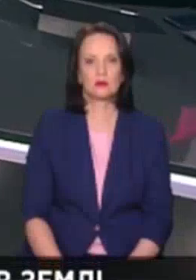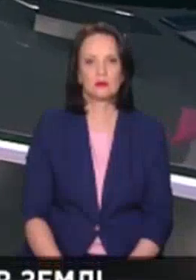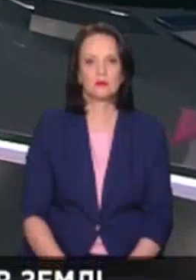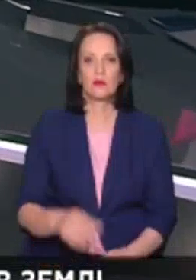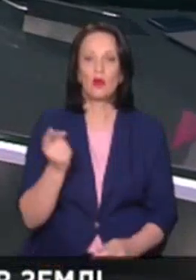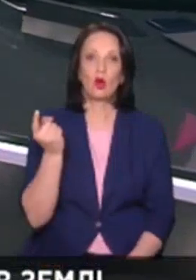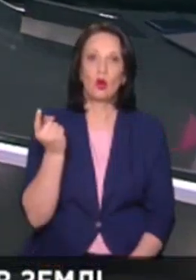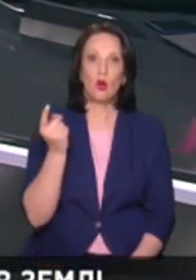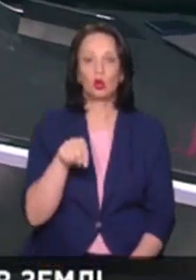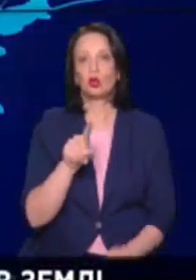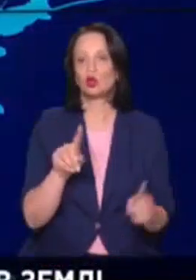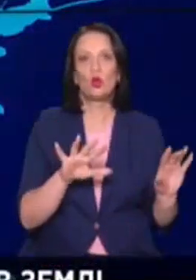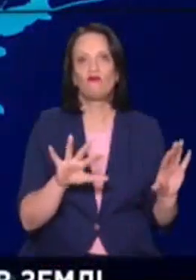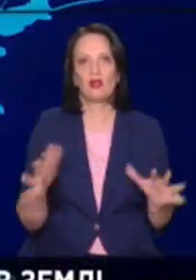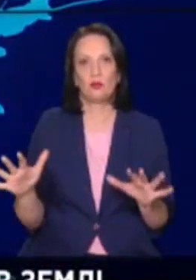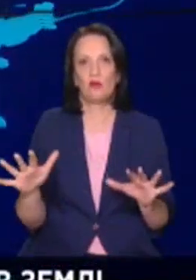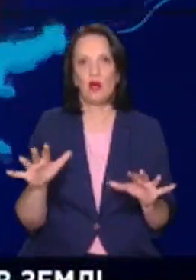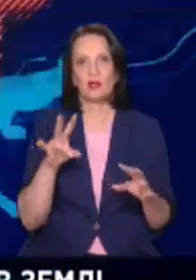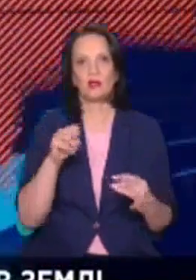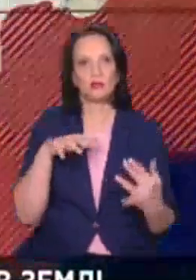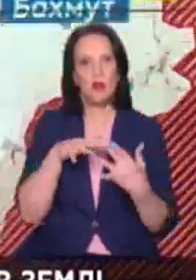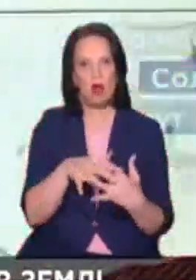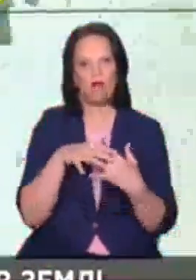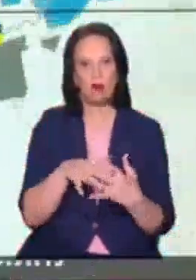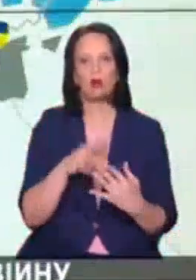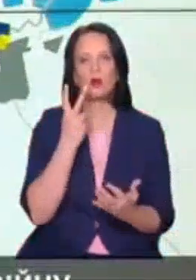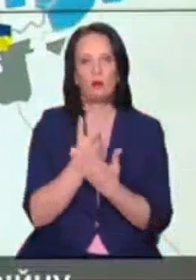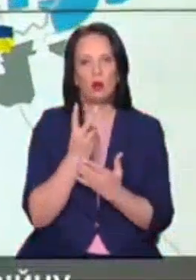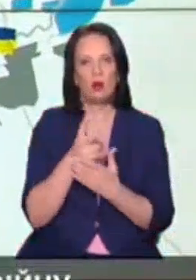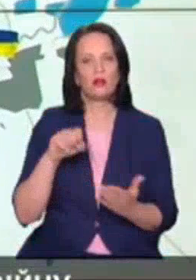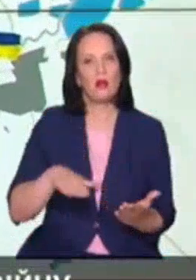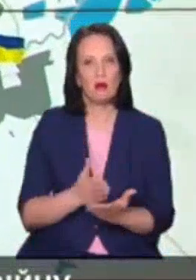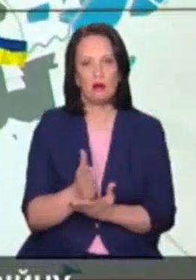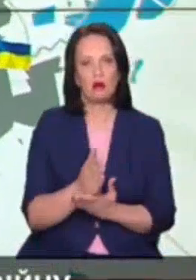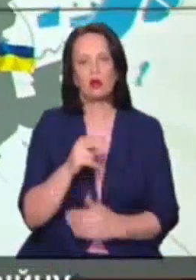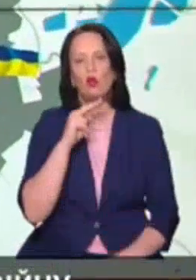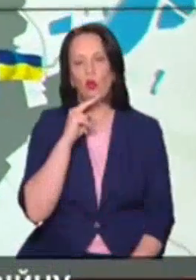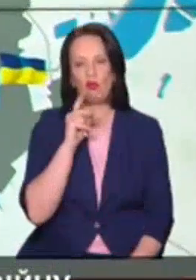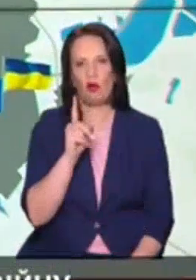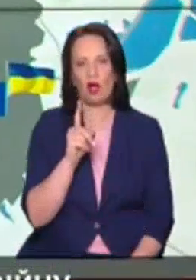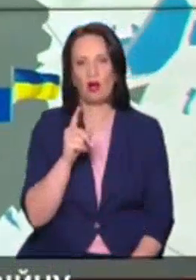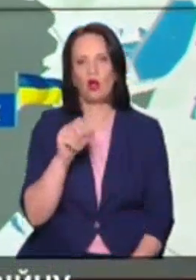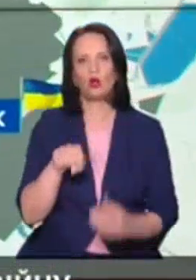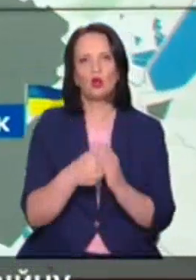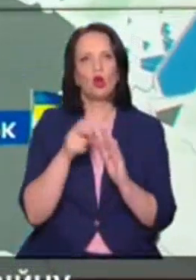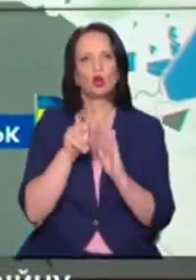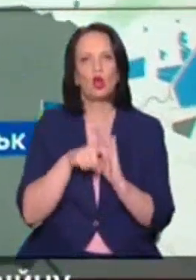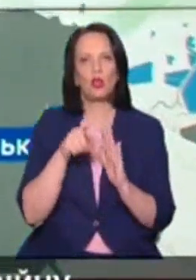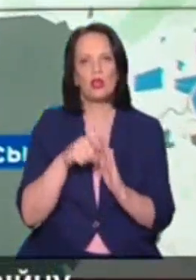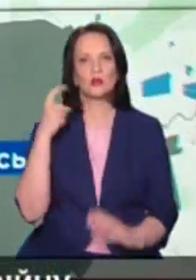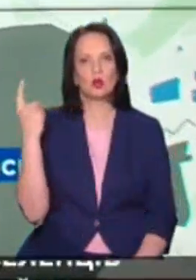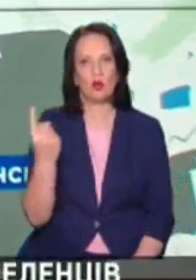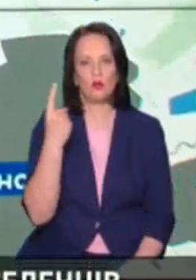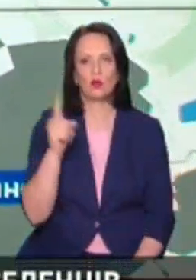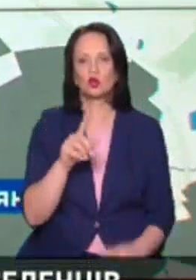Так, отож, що відбувається на фронті? Проілюструємо, власне, це на карті. Увага переважно прикута до Донецької області та того,